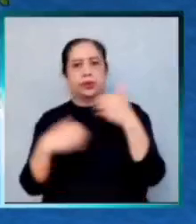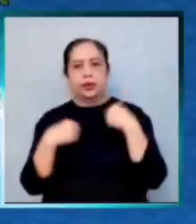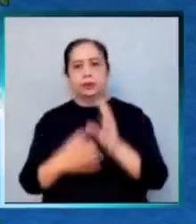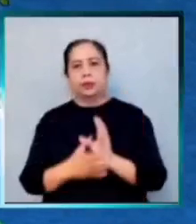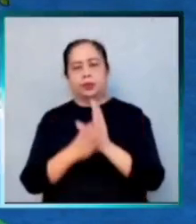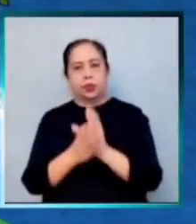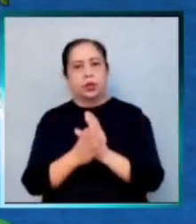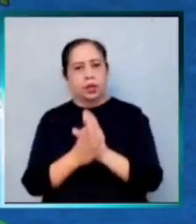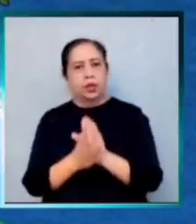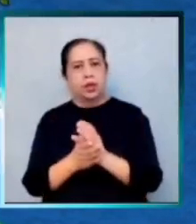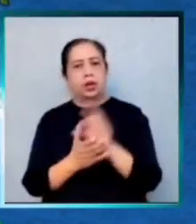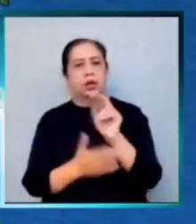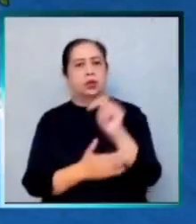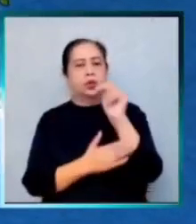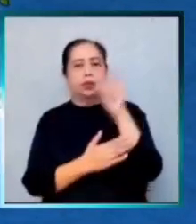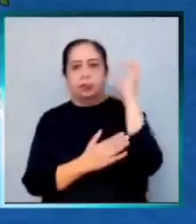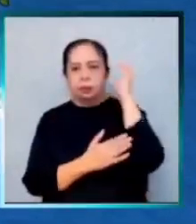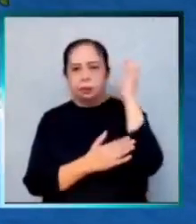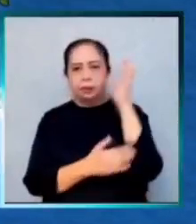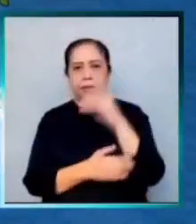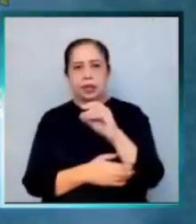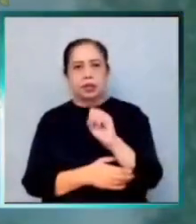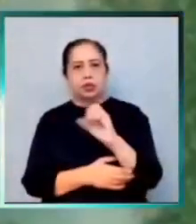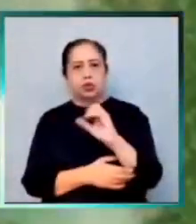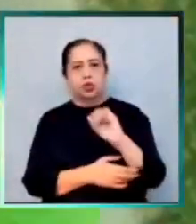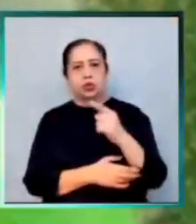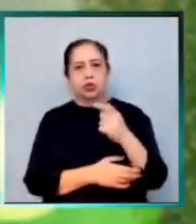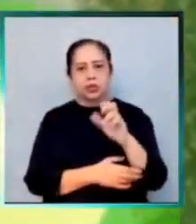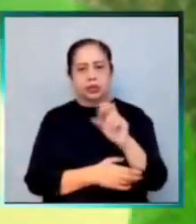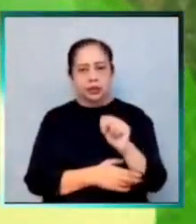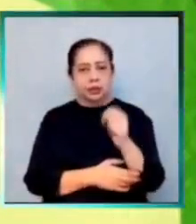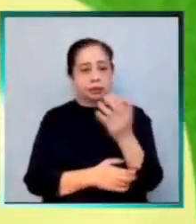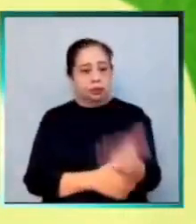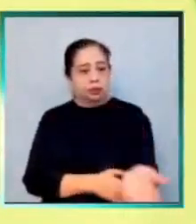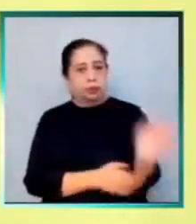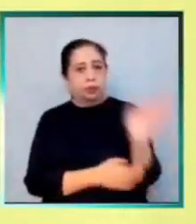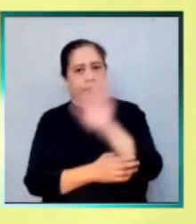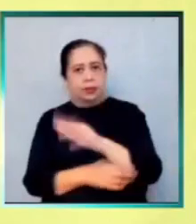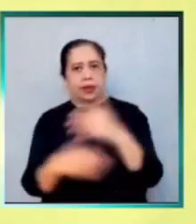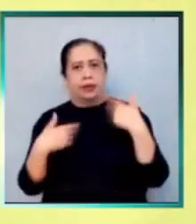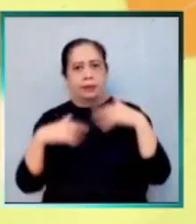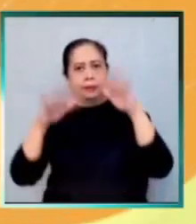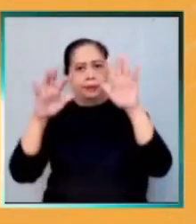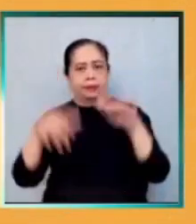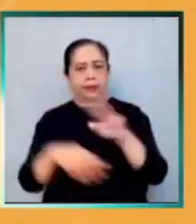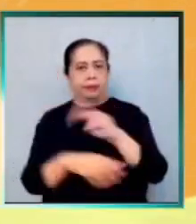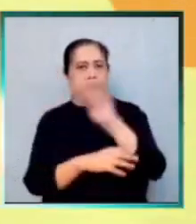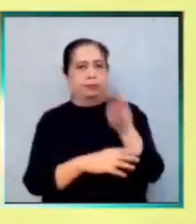Northern Mindanao at Soc Sergipe. Maghapon naman ang tsansa ng ulan sa Metro Manila bukas,